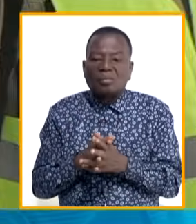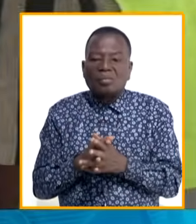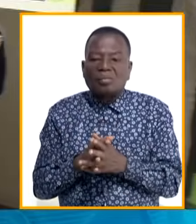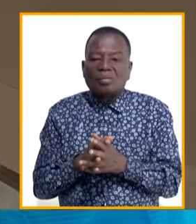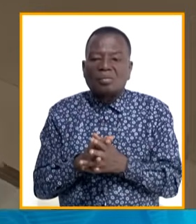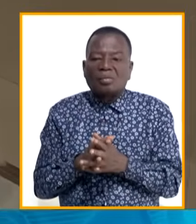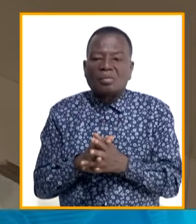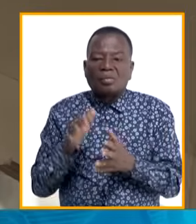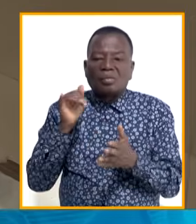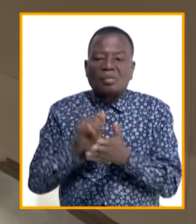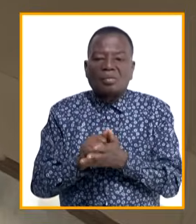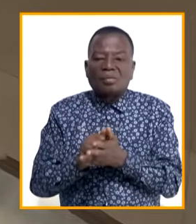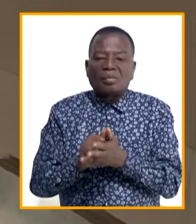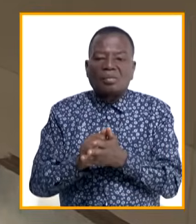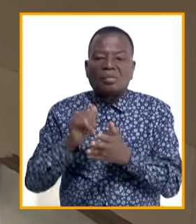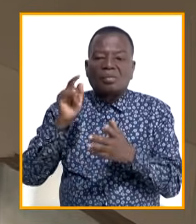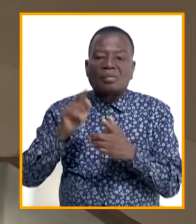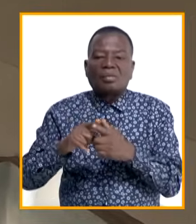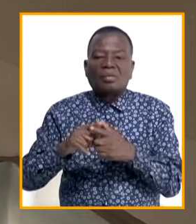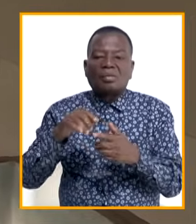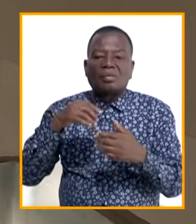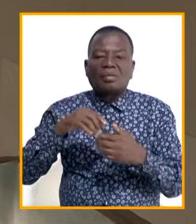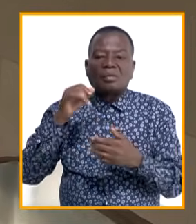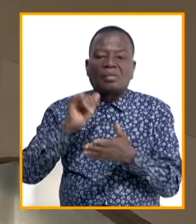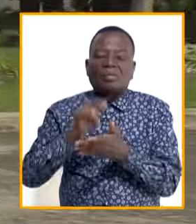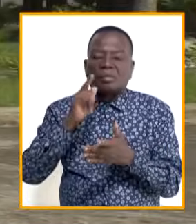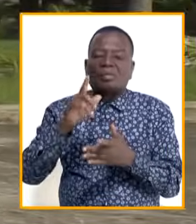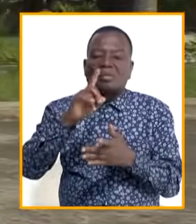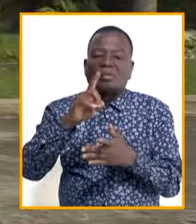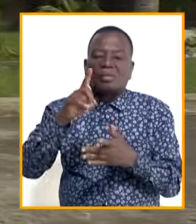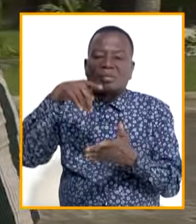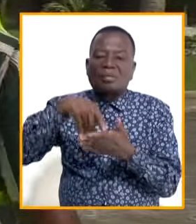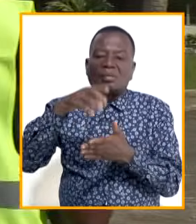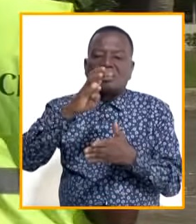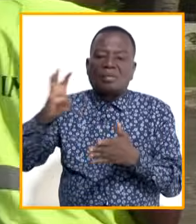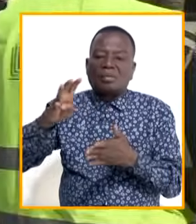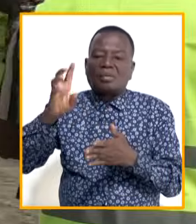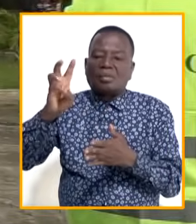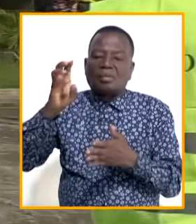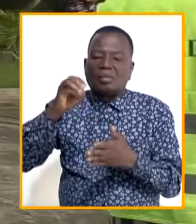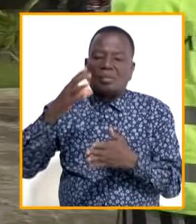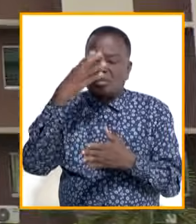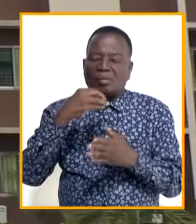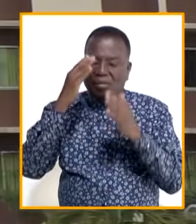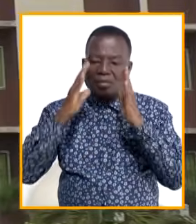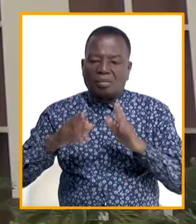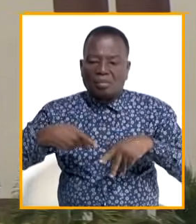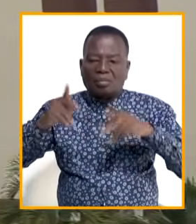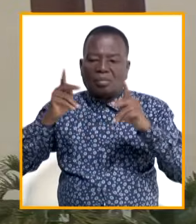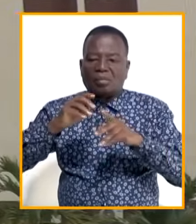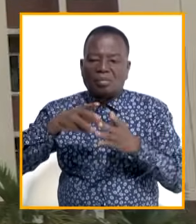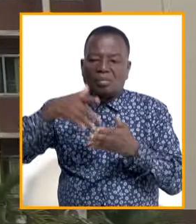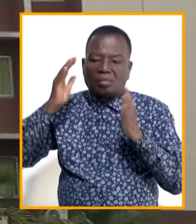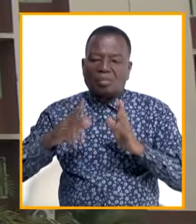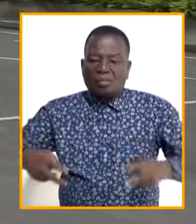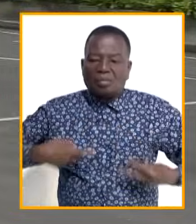cité universitaire d'Abobo 1 dispose de 1460 chambres avec toutes les commodités requises pour permettre aux étudiants